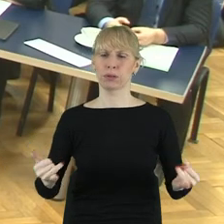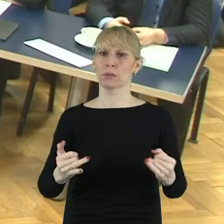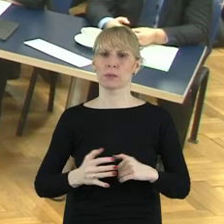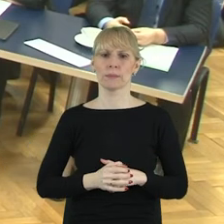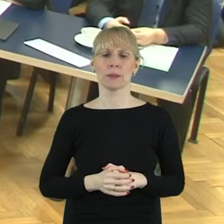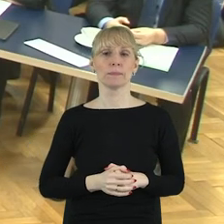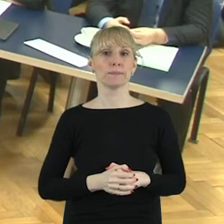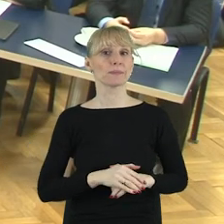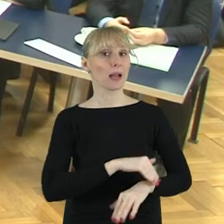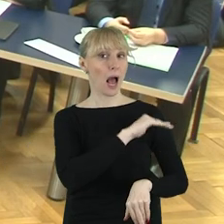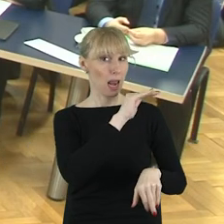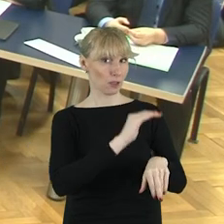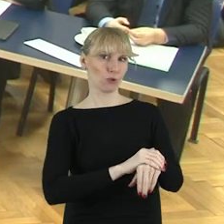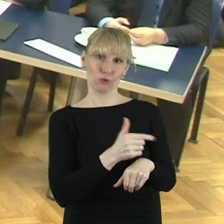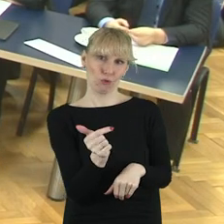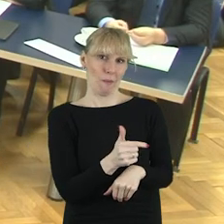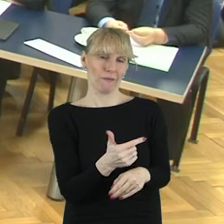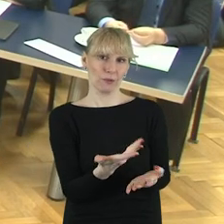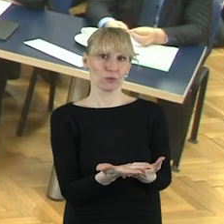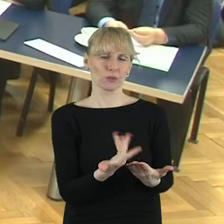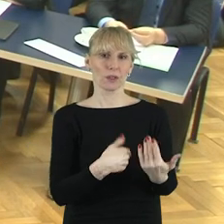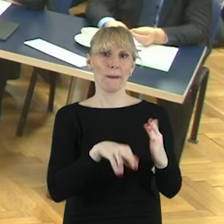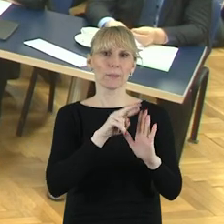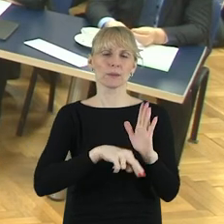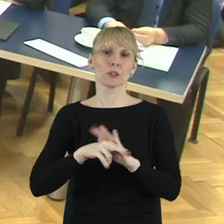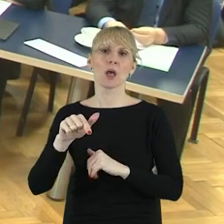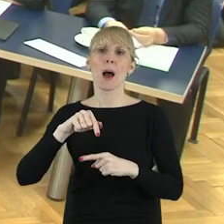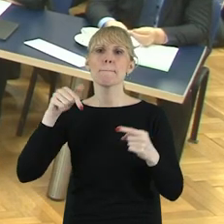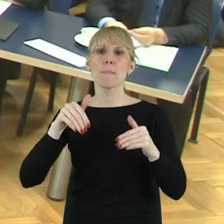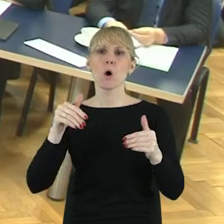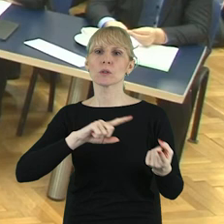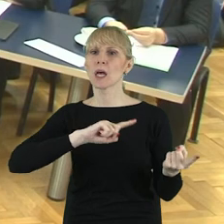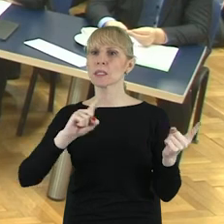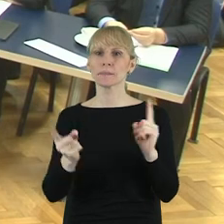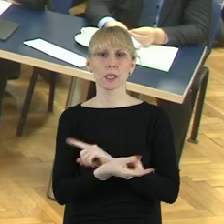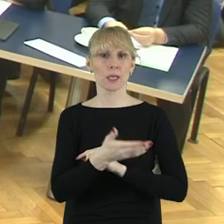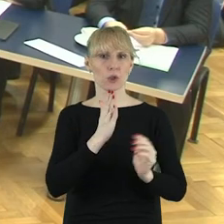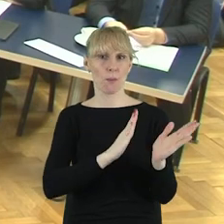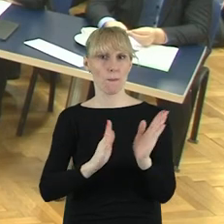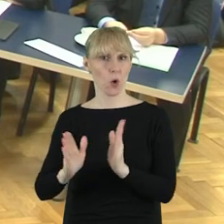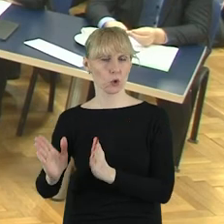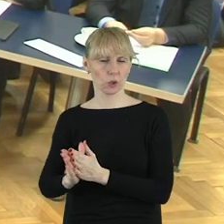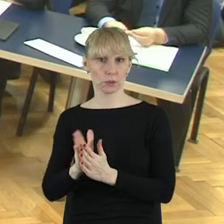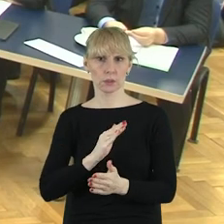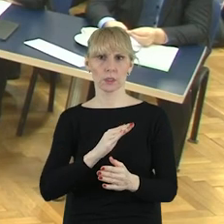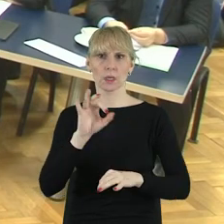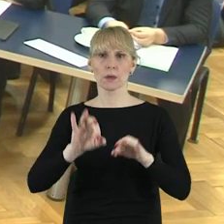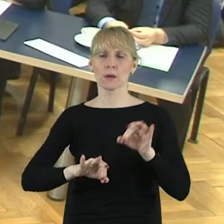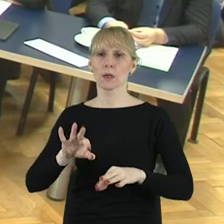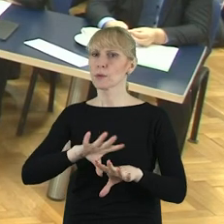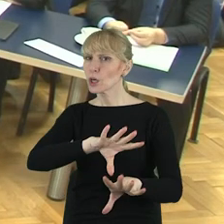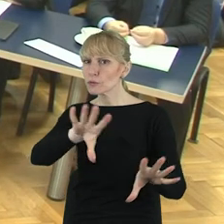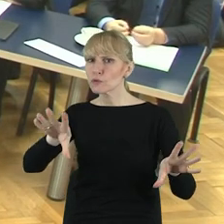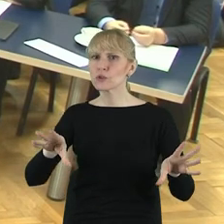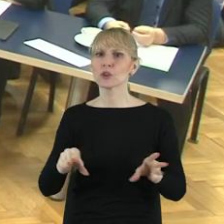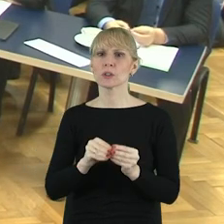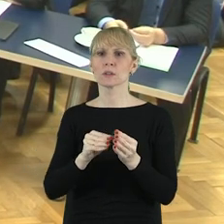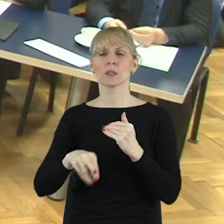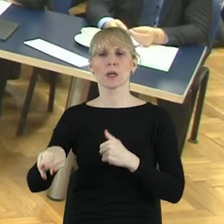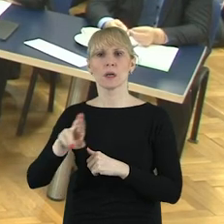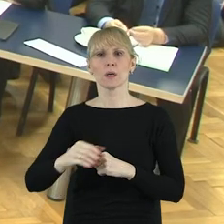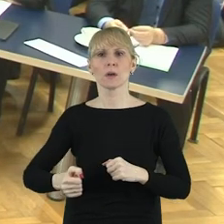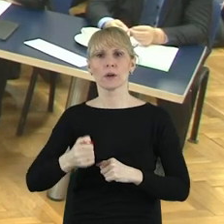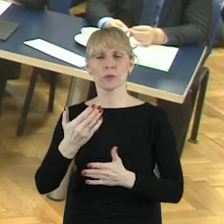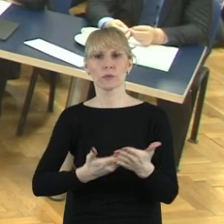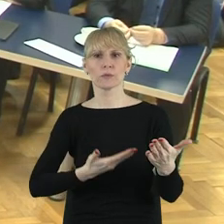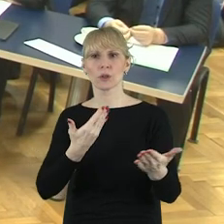porządek obrad przy wyrażeniu zgody przez wszystkich radnych wnioskodawców. Wszystkich radnych wnioskodawców nie ma na sali. Oczywiście warunkiem